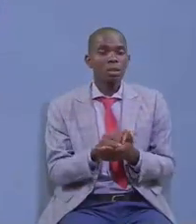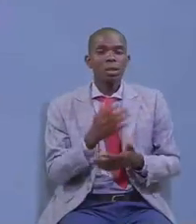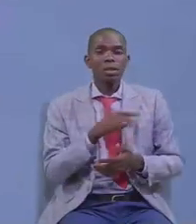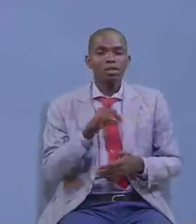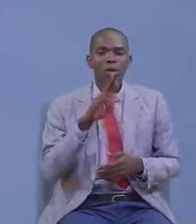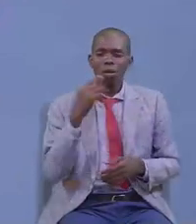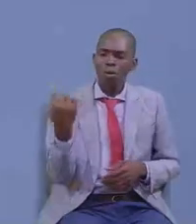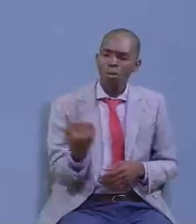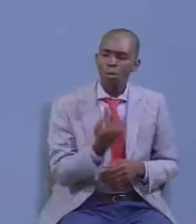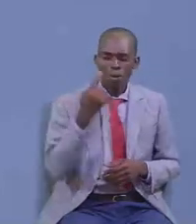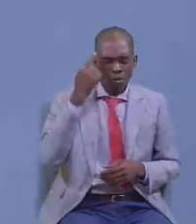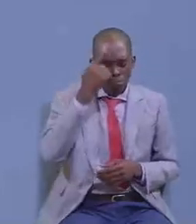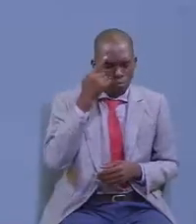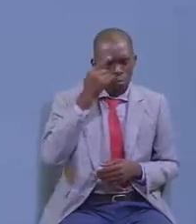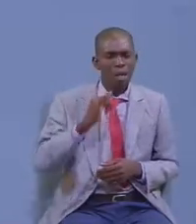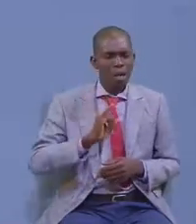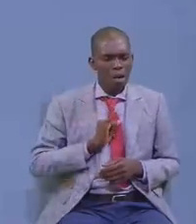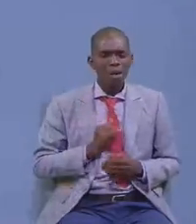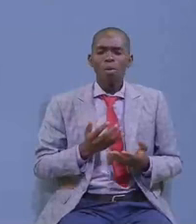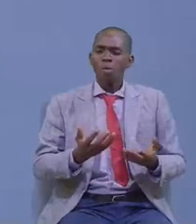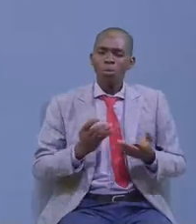et tu te dis toujours, je veux donner,